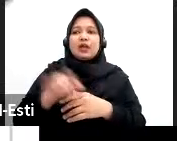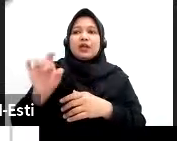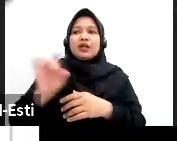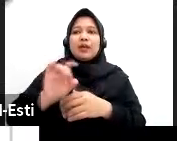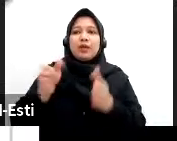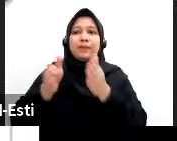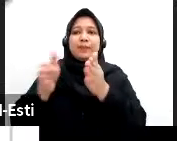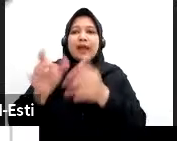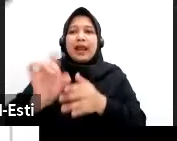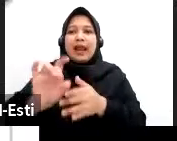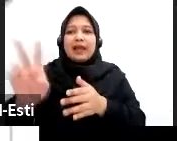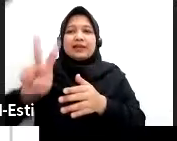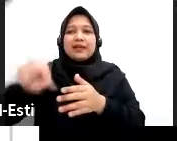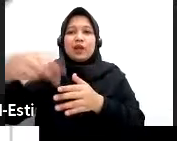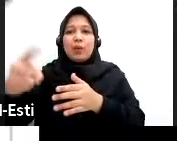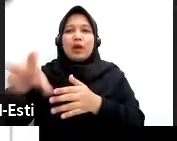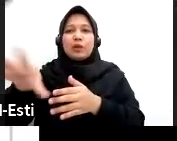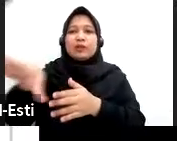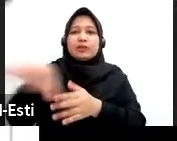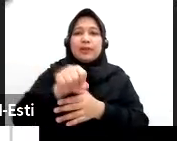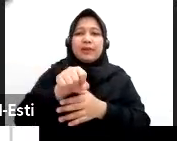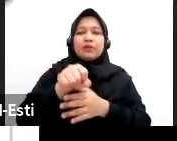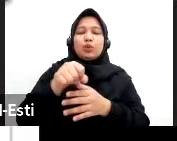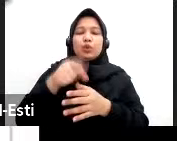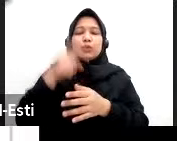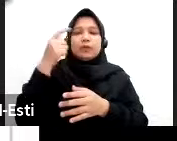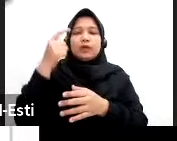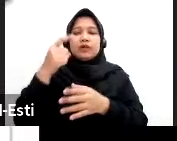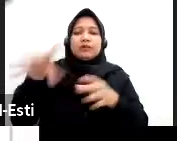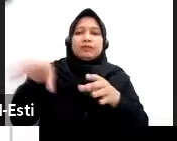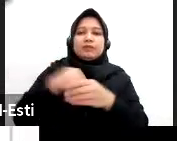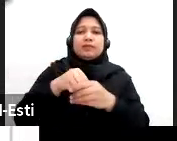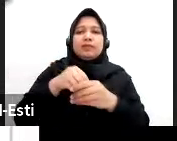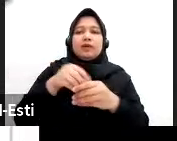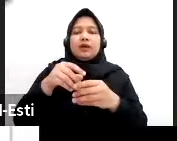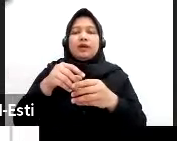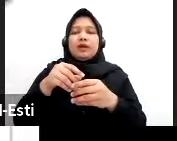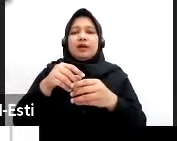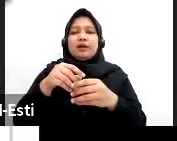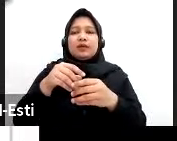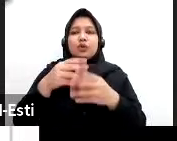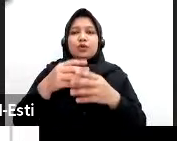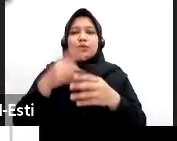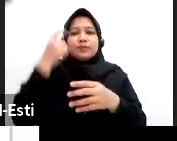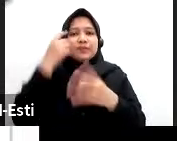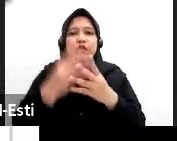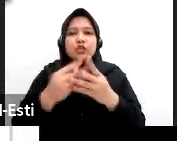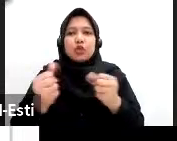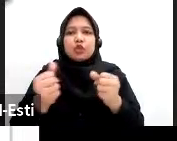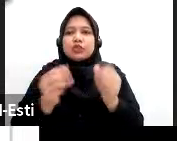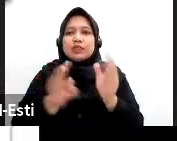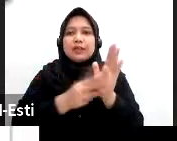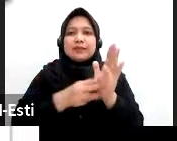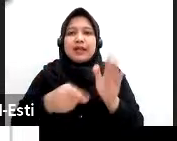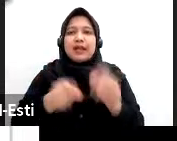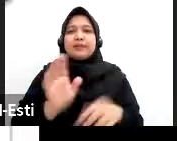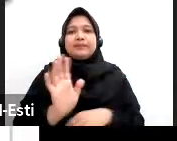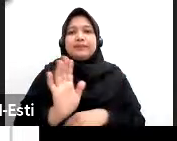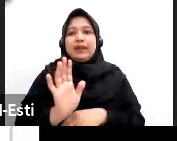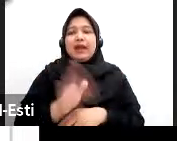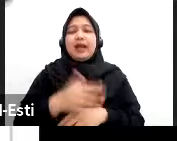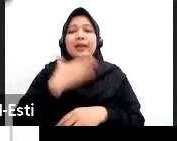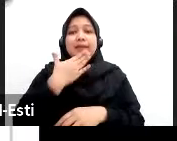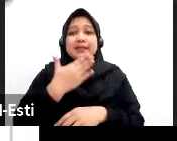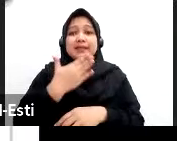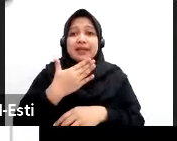kemudian memfasilitasi penyelesaian sengketa tersebut ya biasanya dalam hal ini pasti apropo